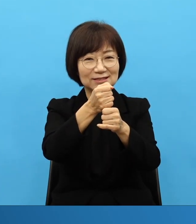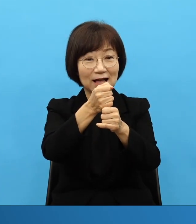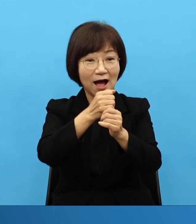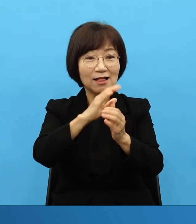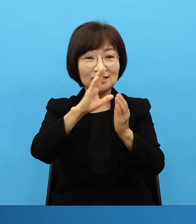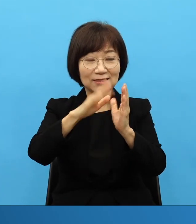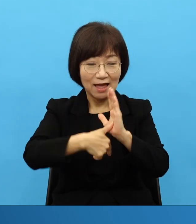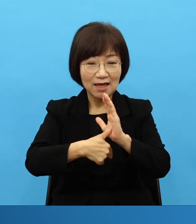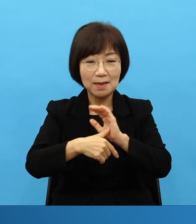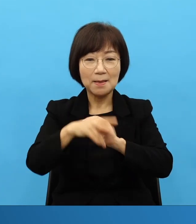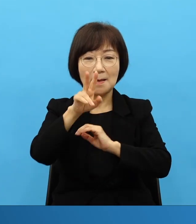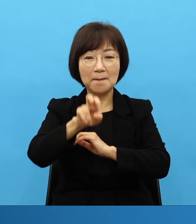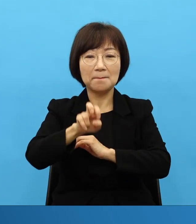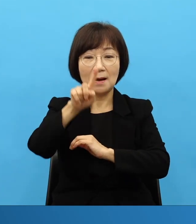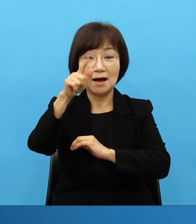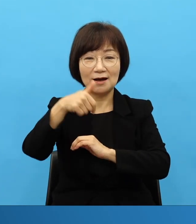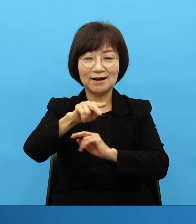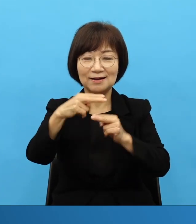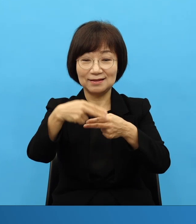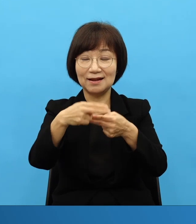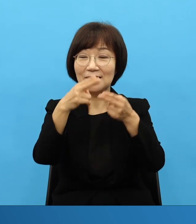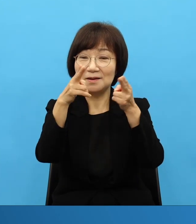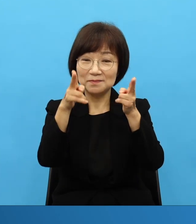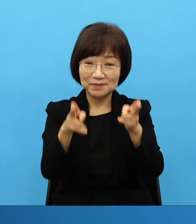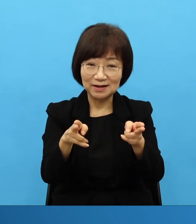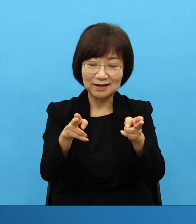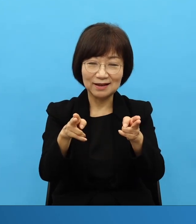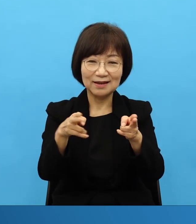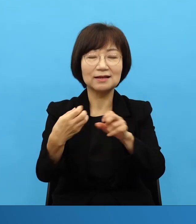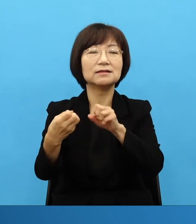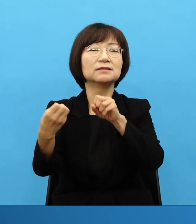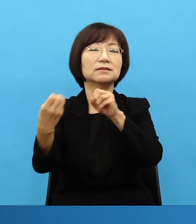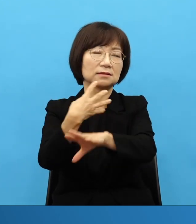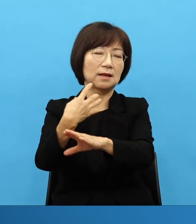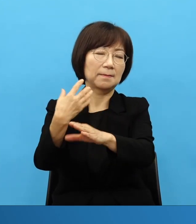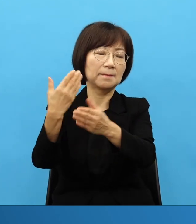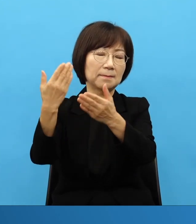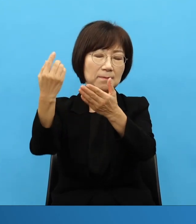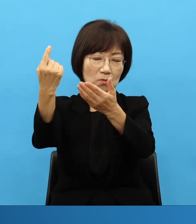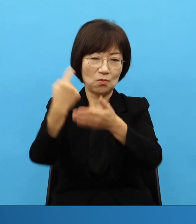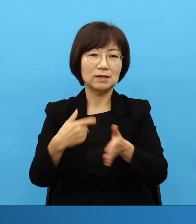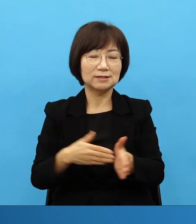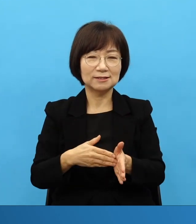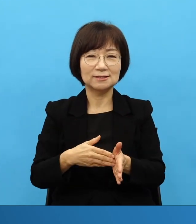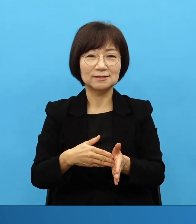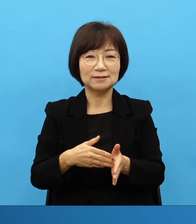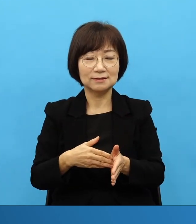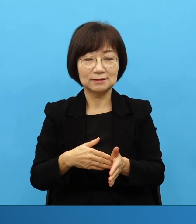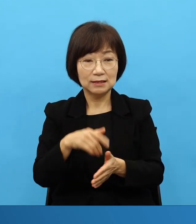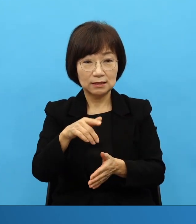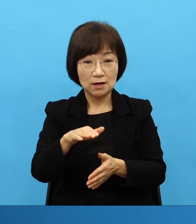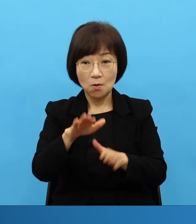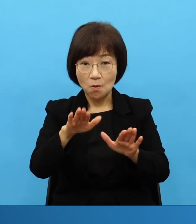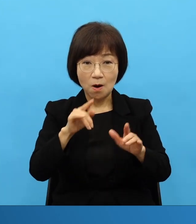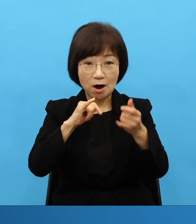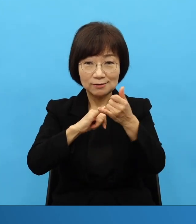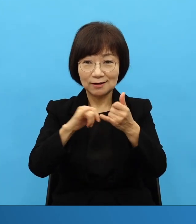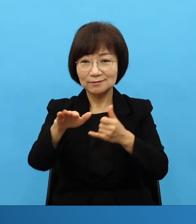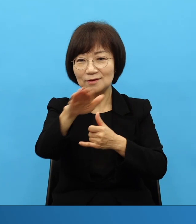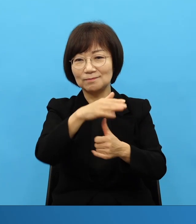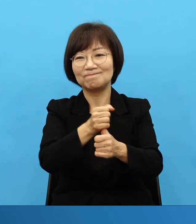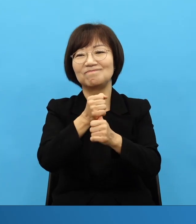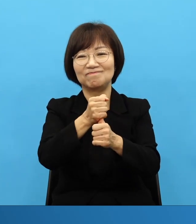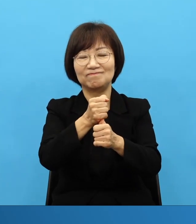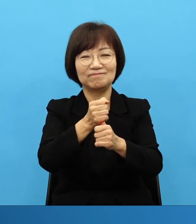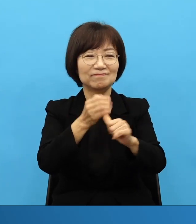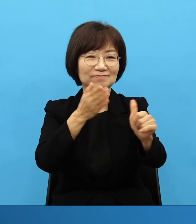answer that they received was 될 Mark's 수밖에 upper 없죠. room. They have no choice but for these things to take place for them. 이거를 여러분이 딱 붙잡으셔야 됩니다. May you hold to this